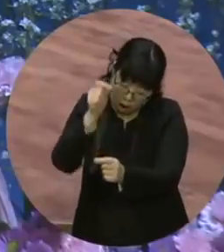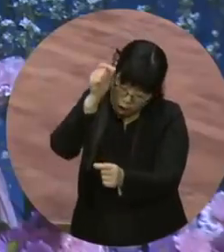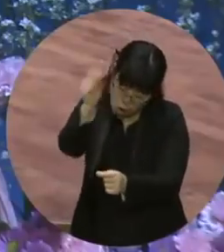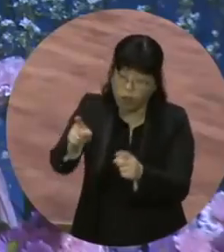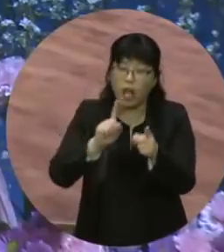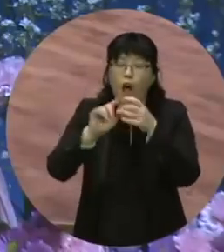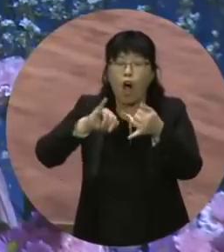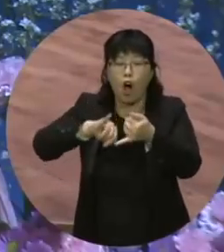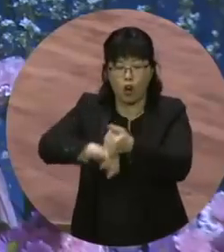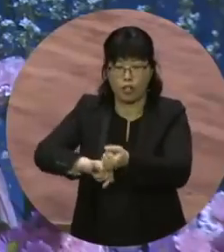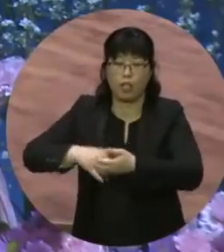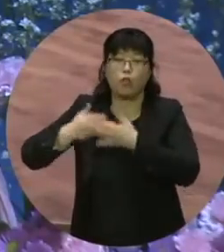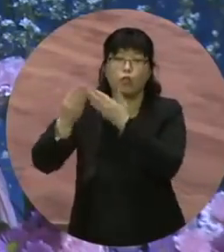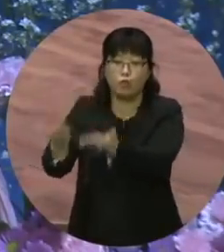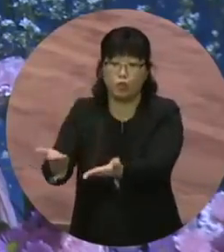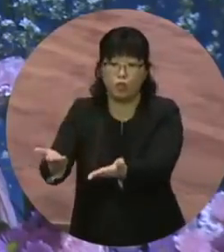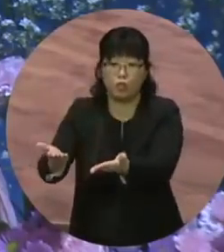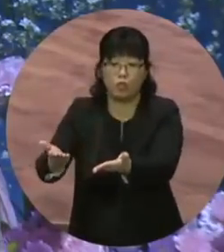본문을 보면요.